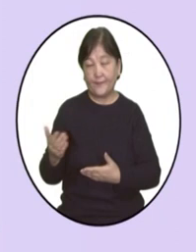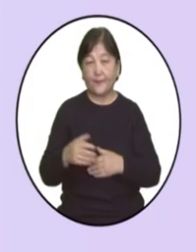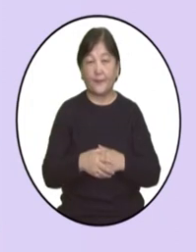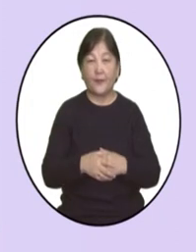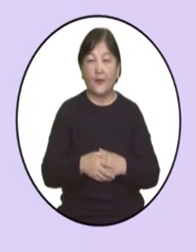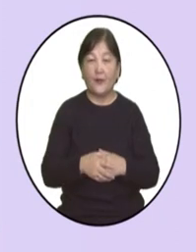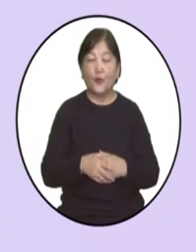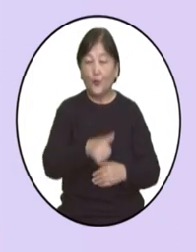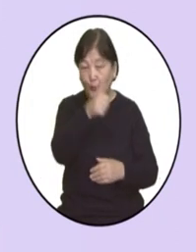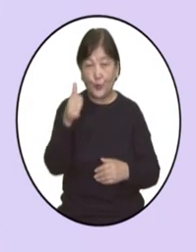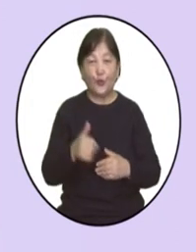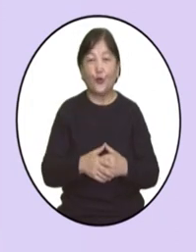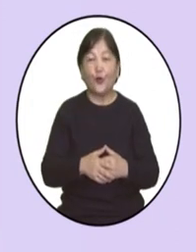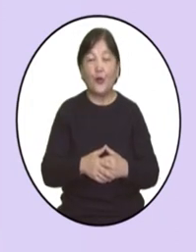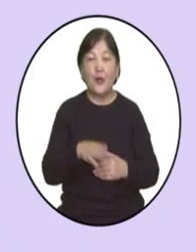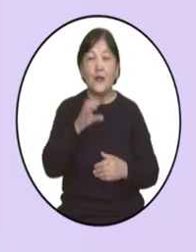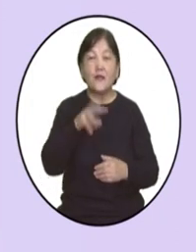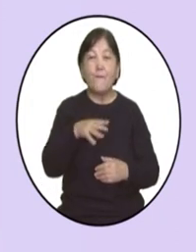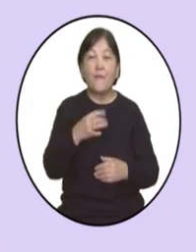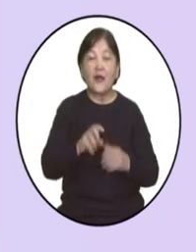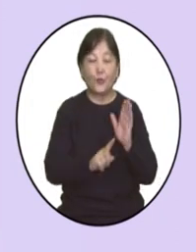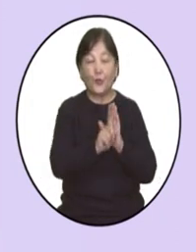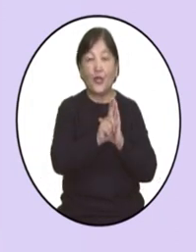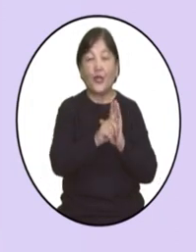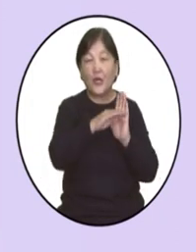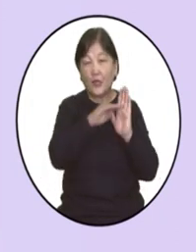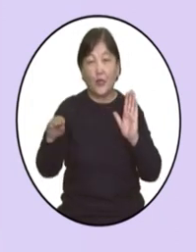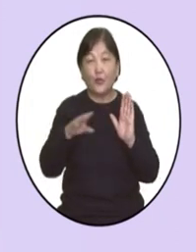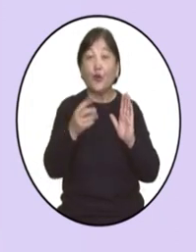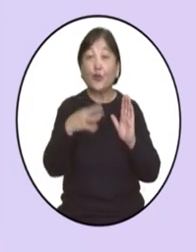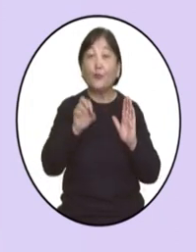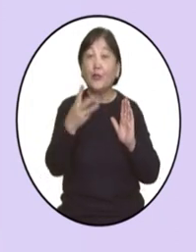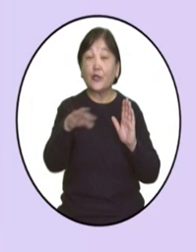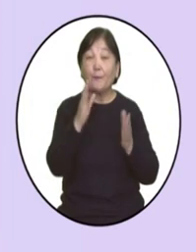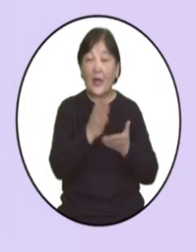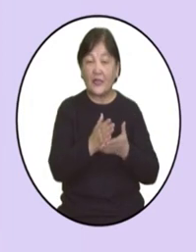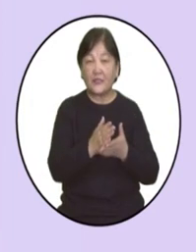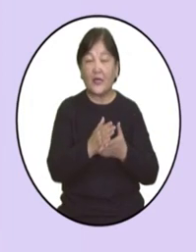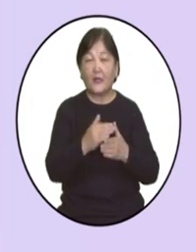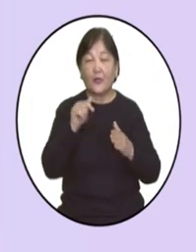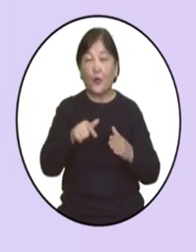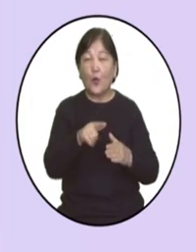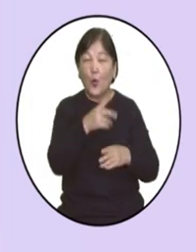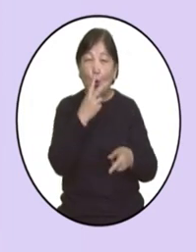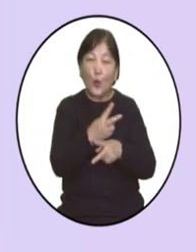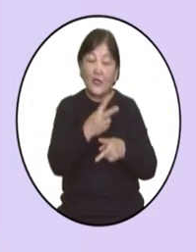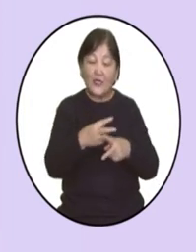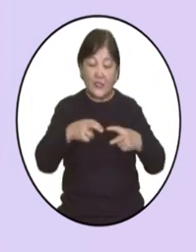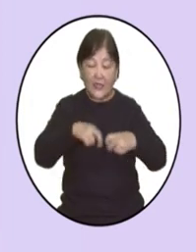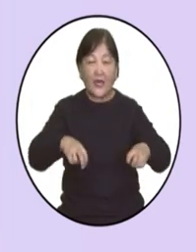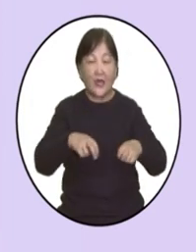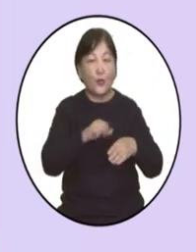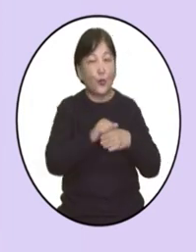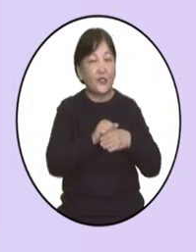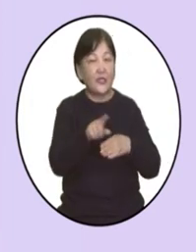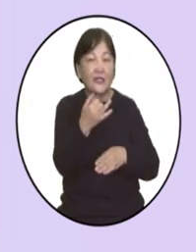За, тэгвэл хэдүүлээ температурыг тогтмол ойлгаад изотерм процессын хуулийг шалгах туршилтыг хийж үзье.